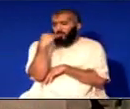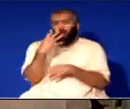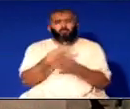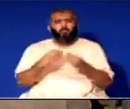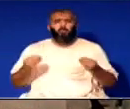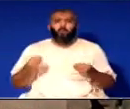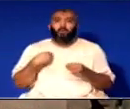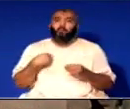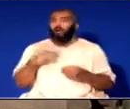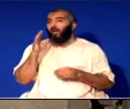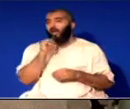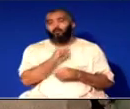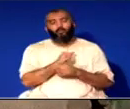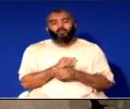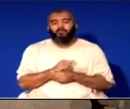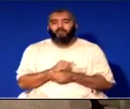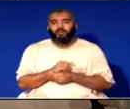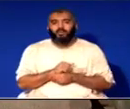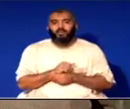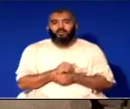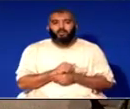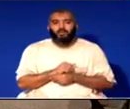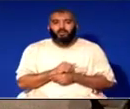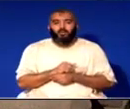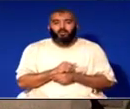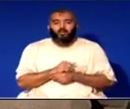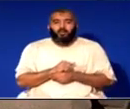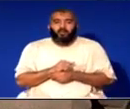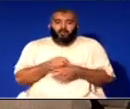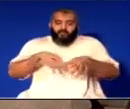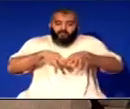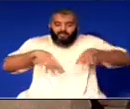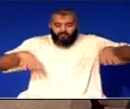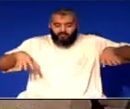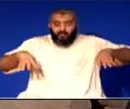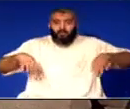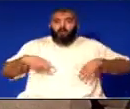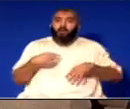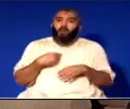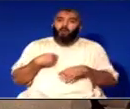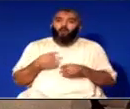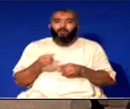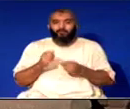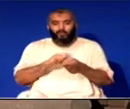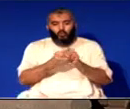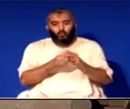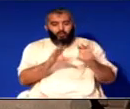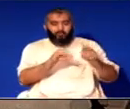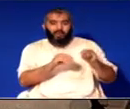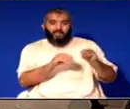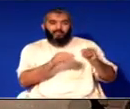فيقول لك انا ما نقدرش نوقف في الصف لانه ننضر وانا مريض، ف فيشد شوكة تاع الجامع